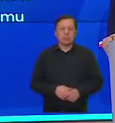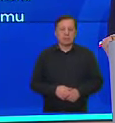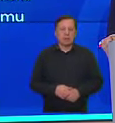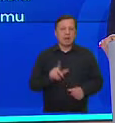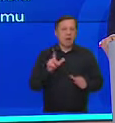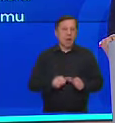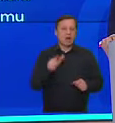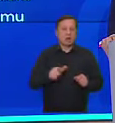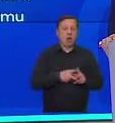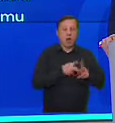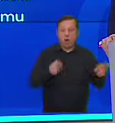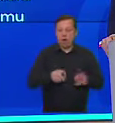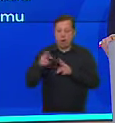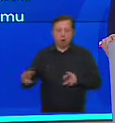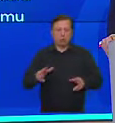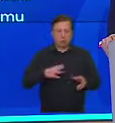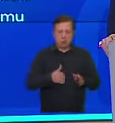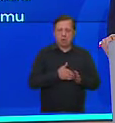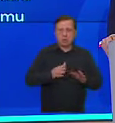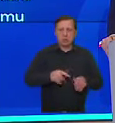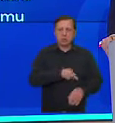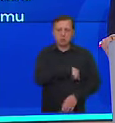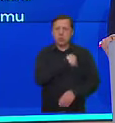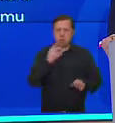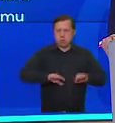w dość dużych odstępach czasowych. Więc